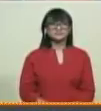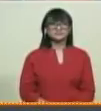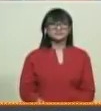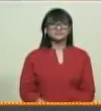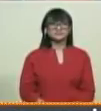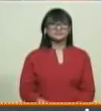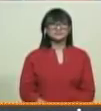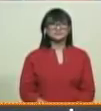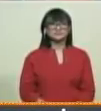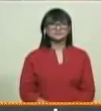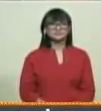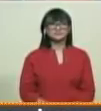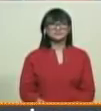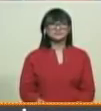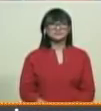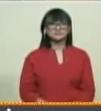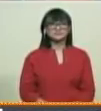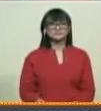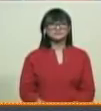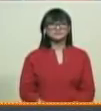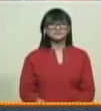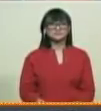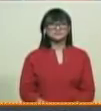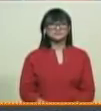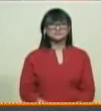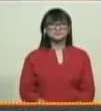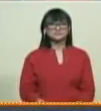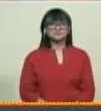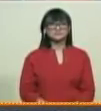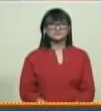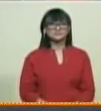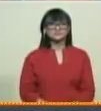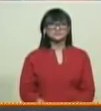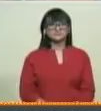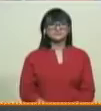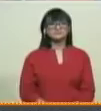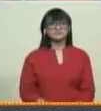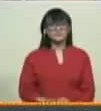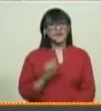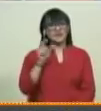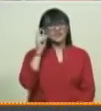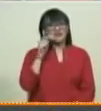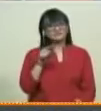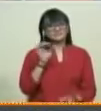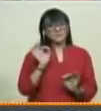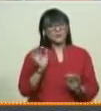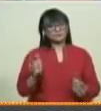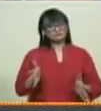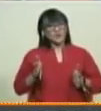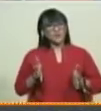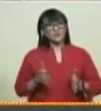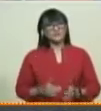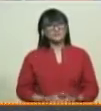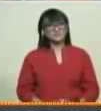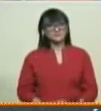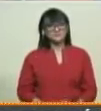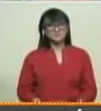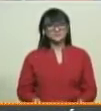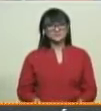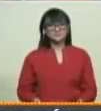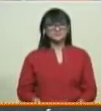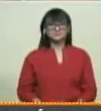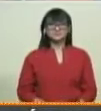batallasının kurtulma günüdür. Así que creo que va a tener gran éxito ese día usted, presidente. Ve zannediyorum